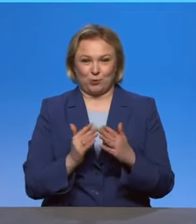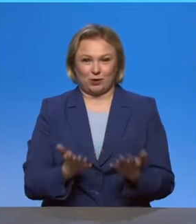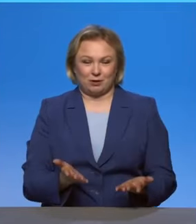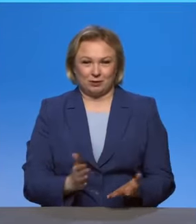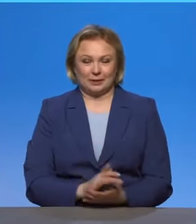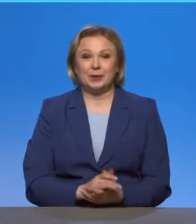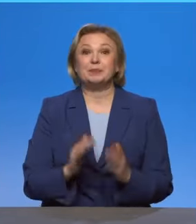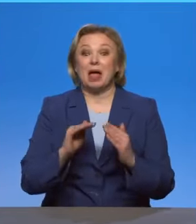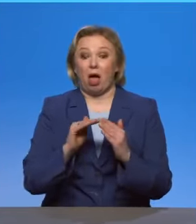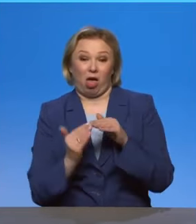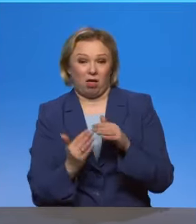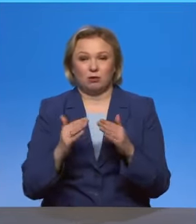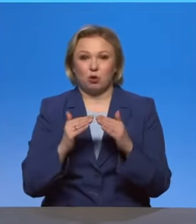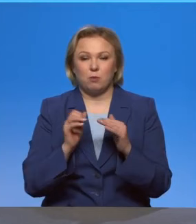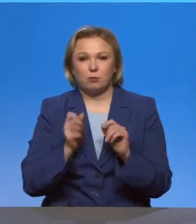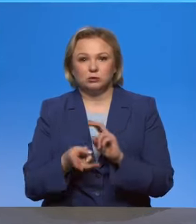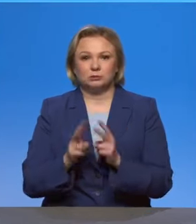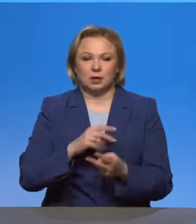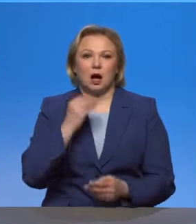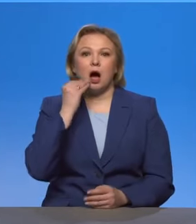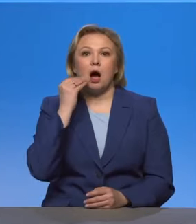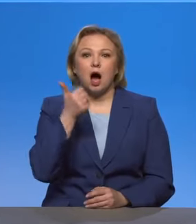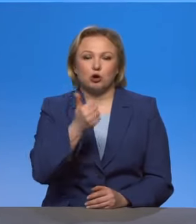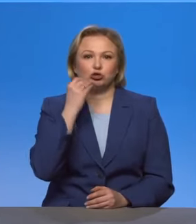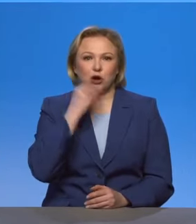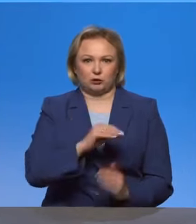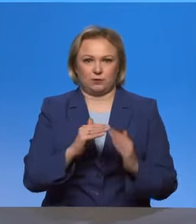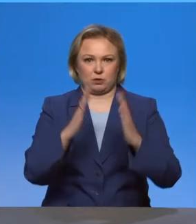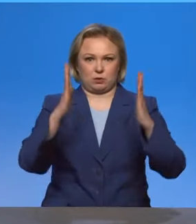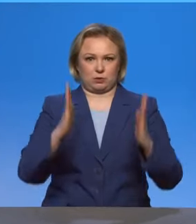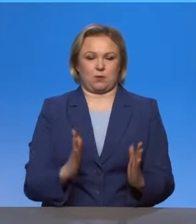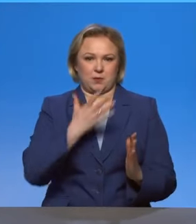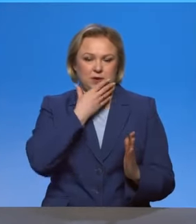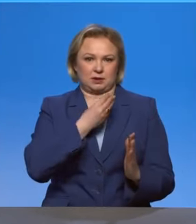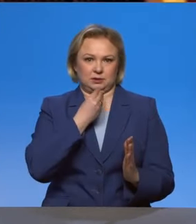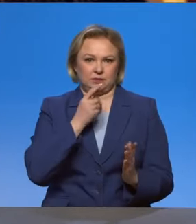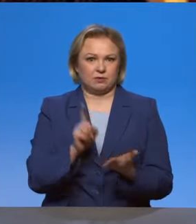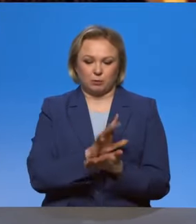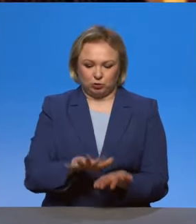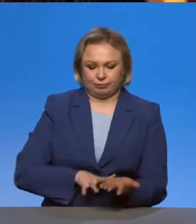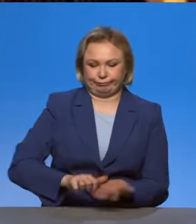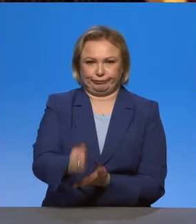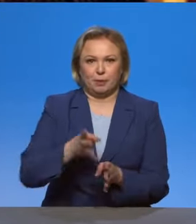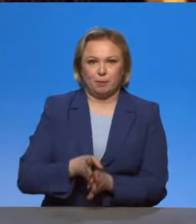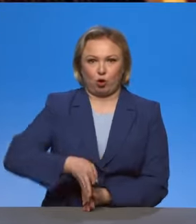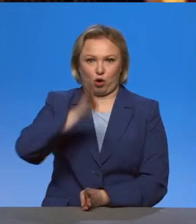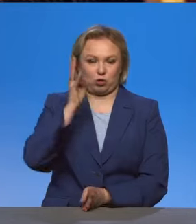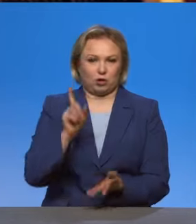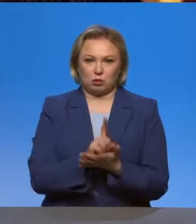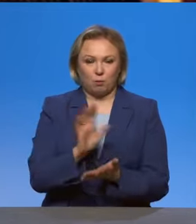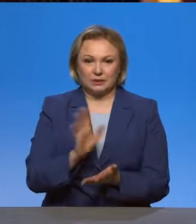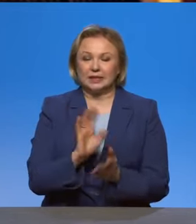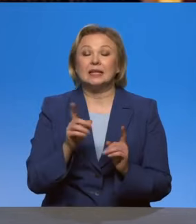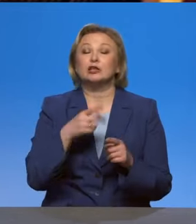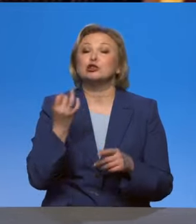можно заменить на хороший, качественный домик. Это не означает, что приземистый домик надо обязательно менять на многоэтажку. Безусловно. Вот. Это вопрос плана.